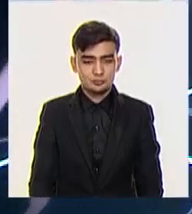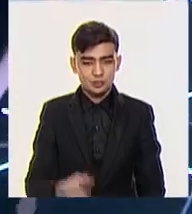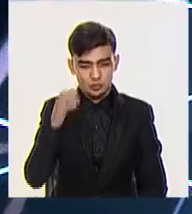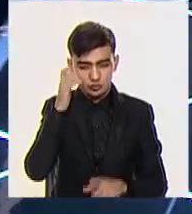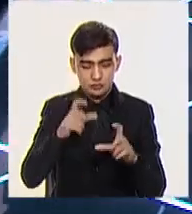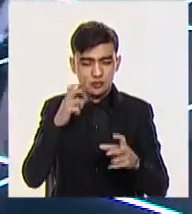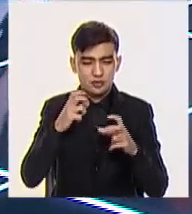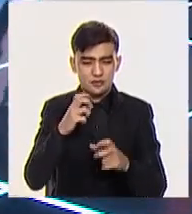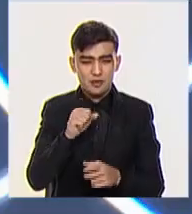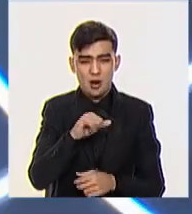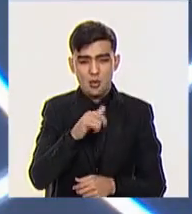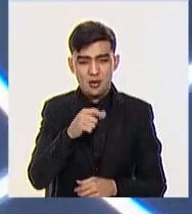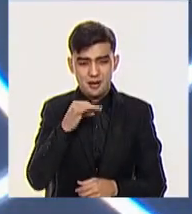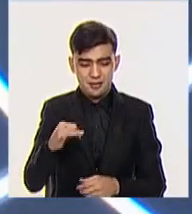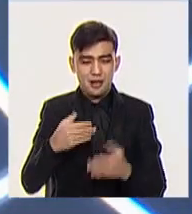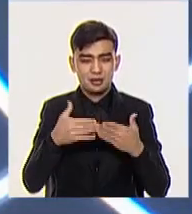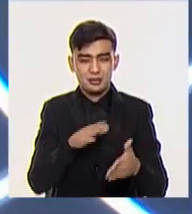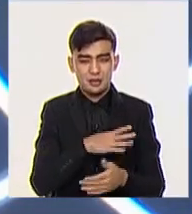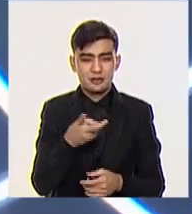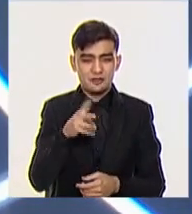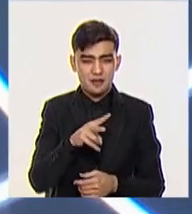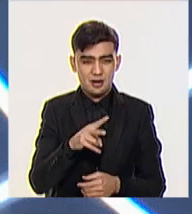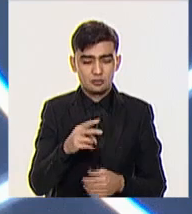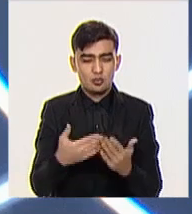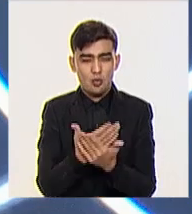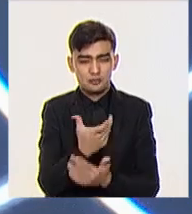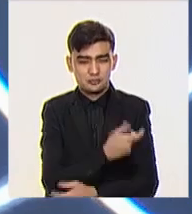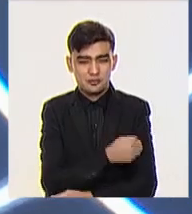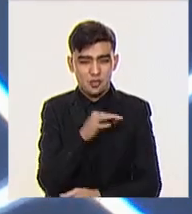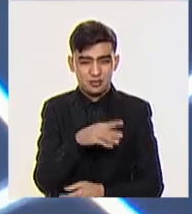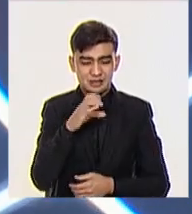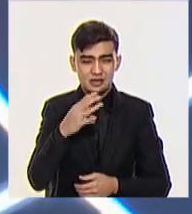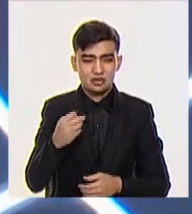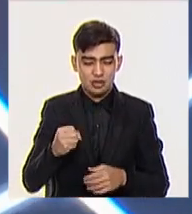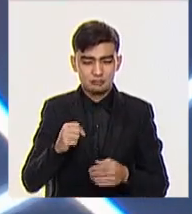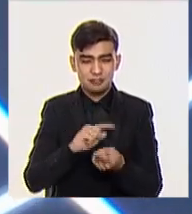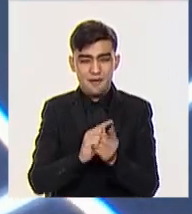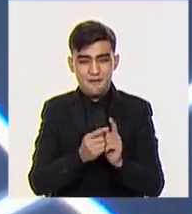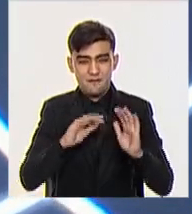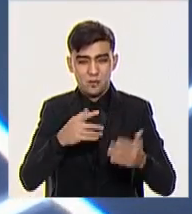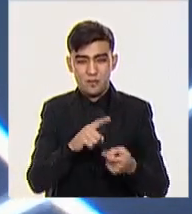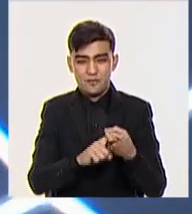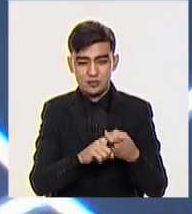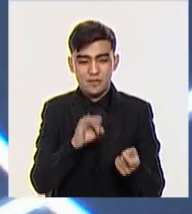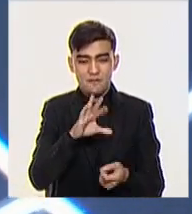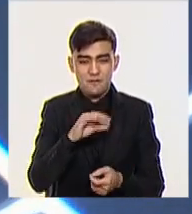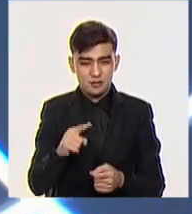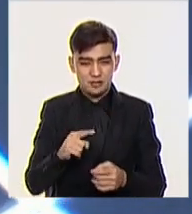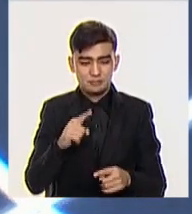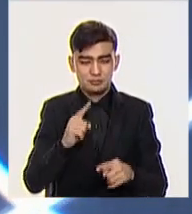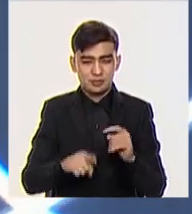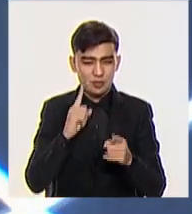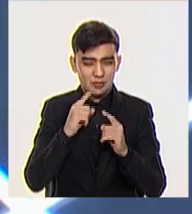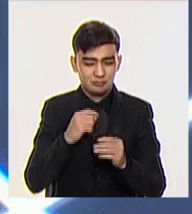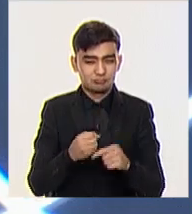Ученые из университета Огайо открыли два новых штамма коронавируса в США. По случаю мутации вируса ВОЗ созывают экстренное